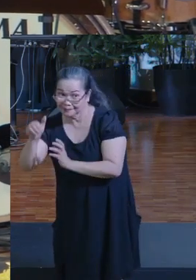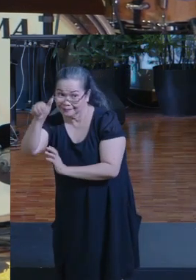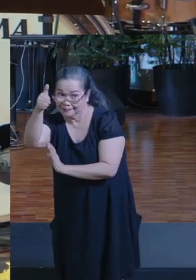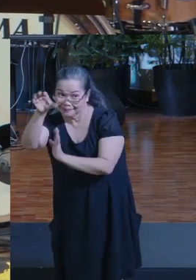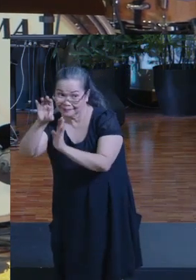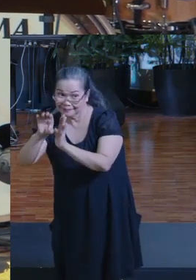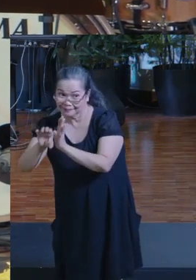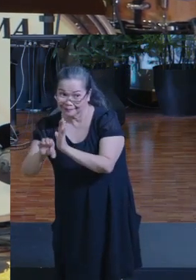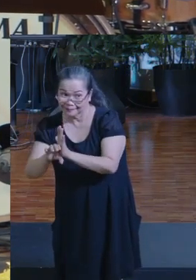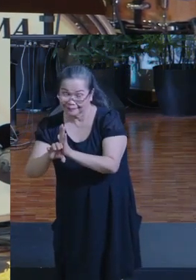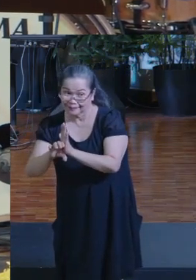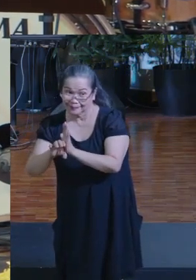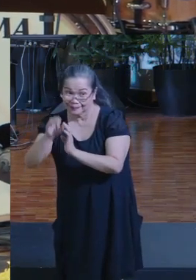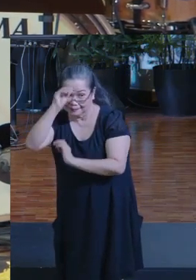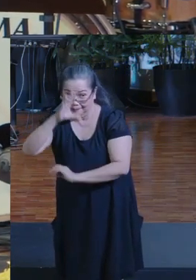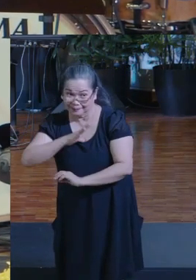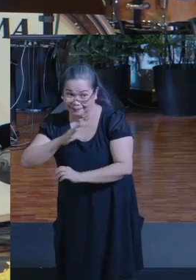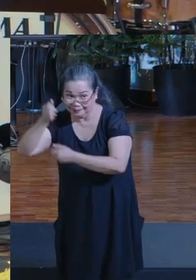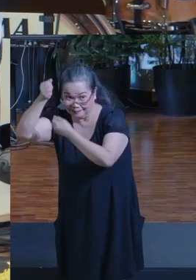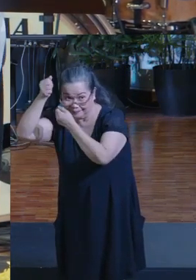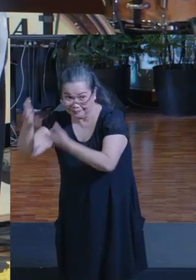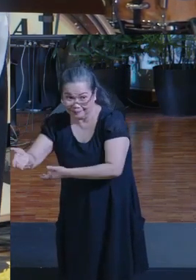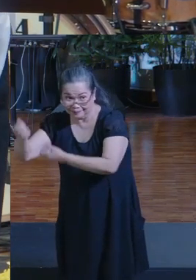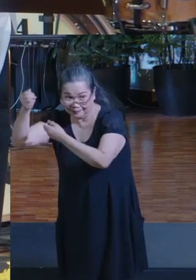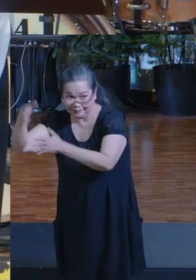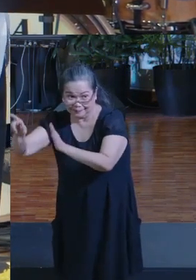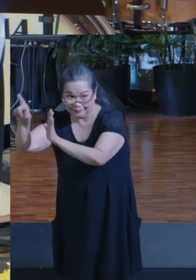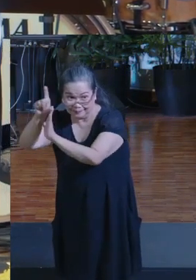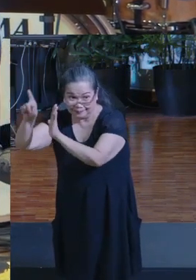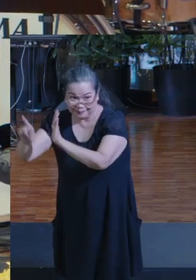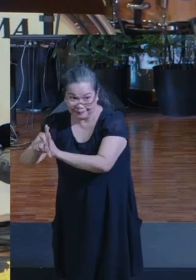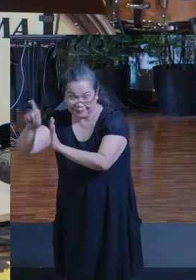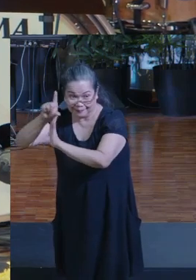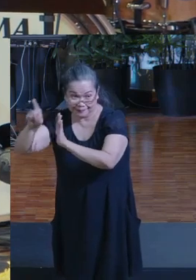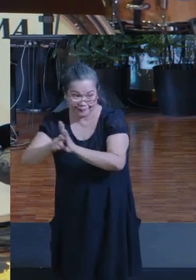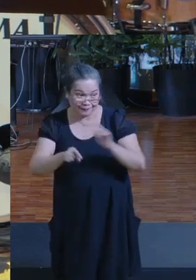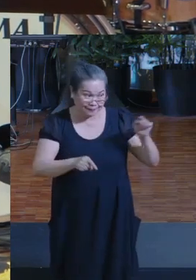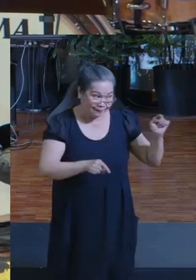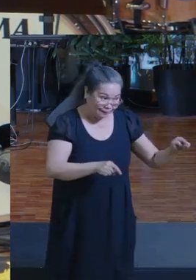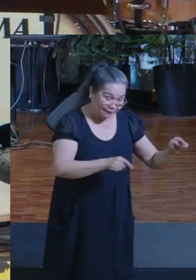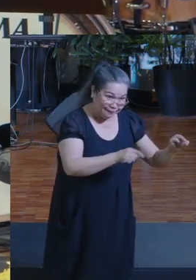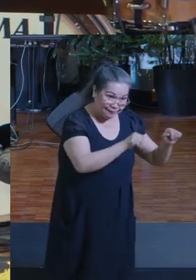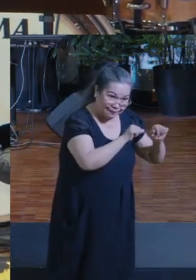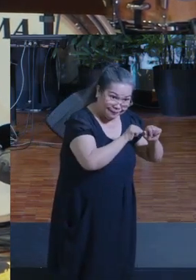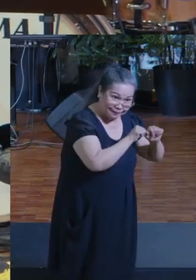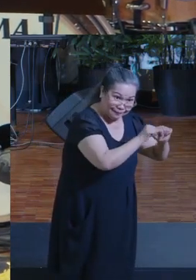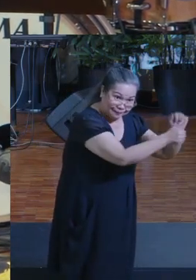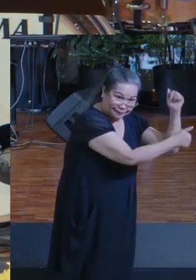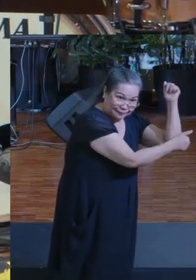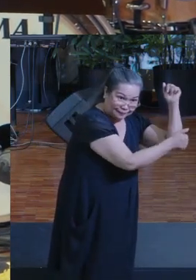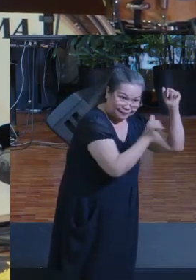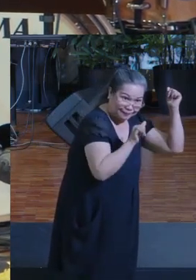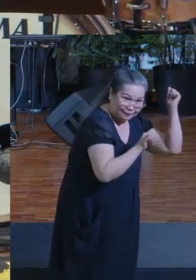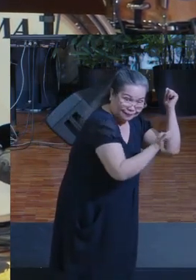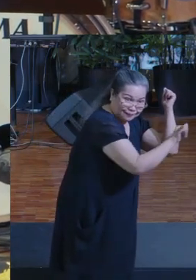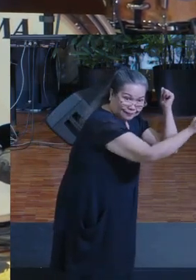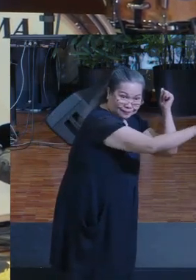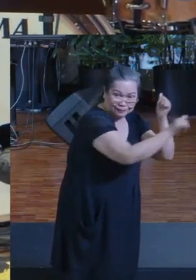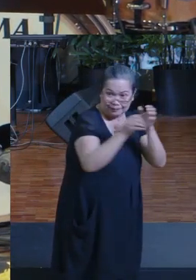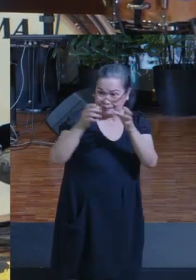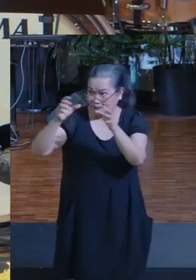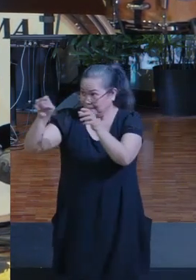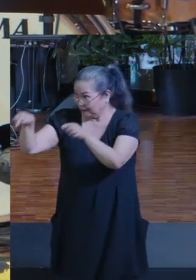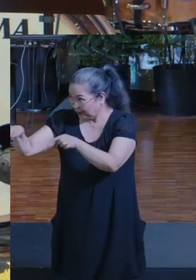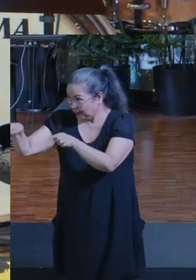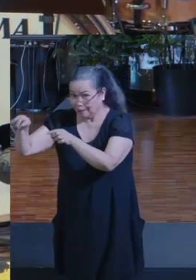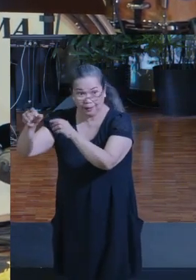human compliance. Ang Abrahamic Covenant is everlasting. Ang Mosaic Covenant is valid until